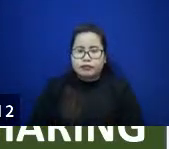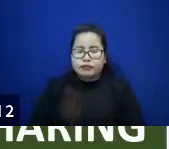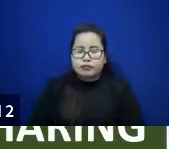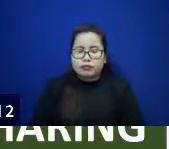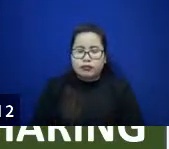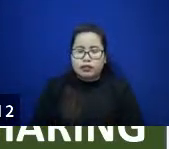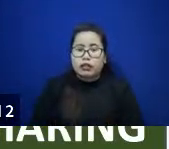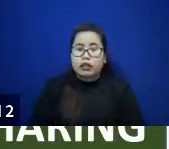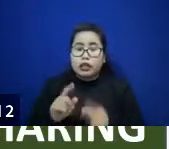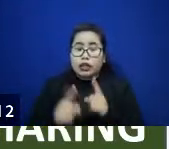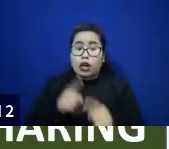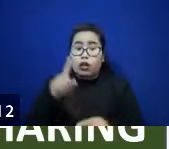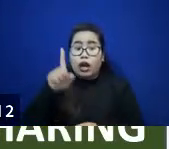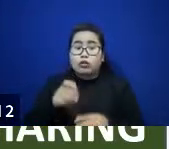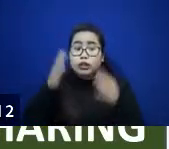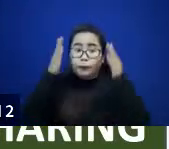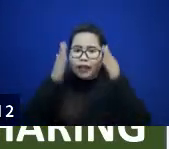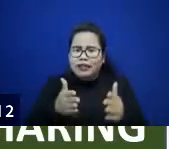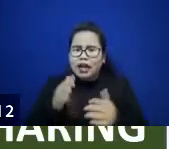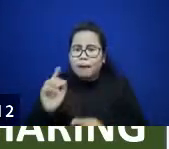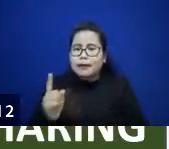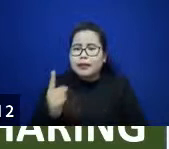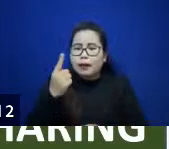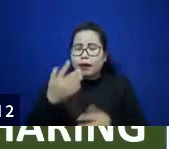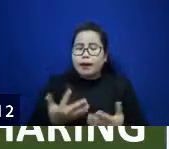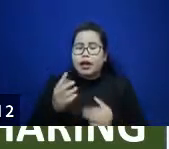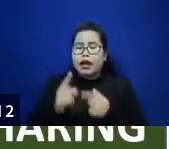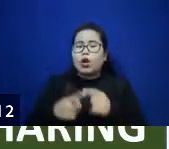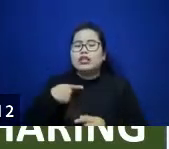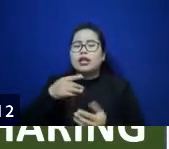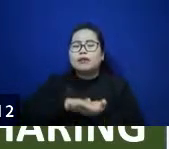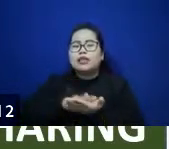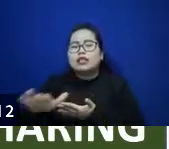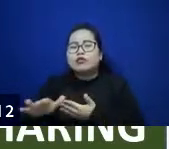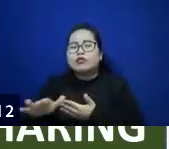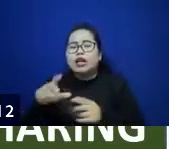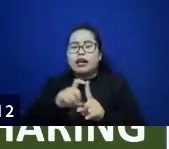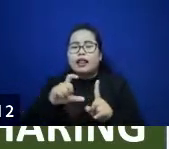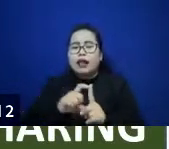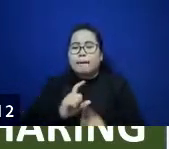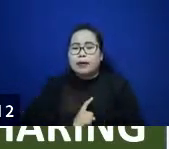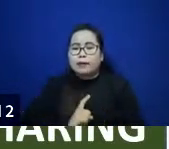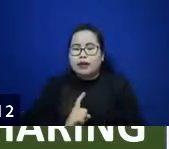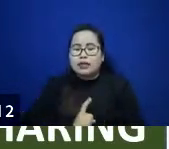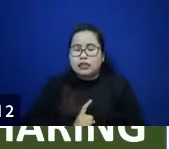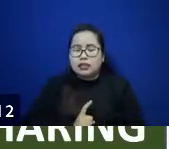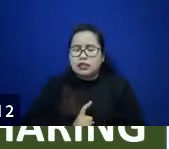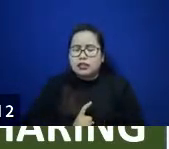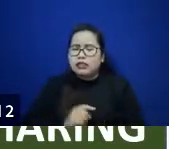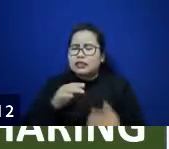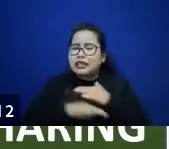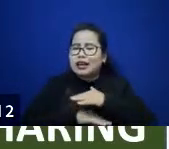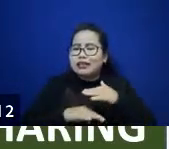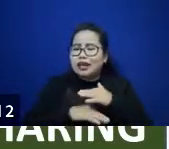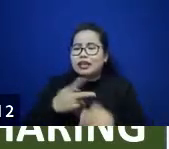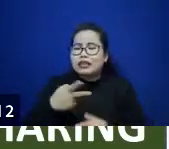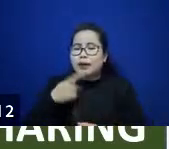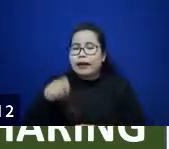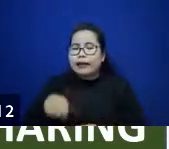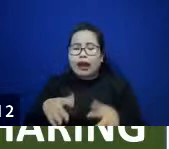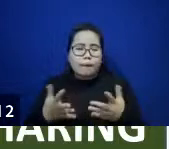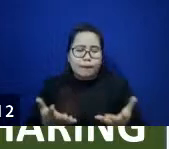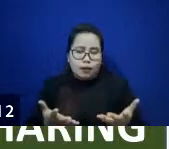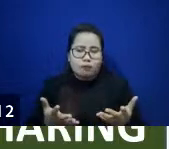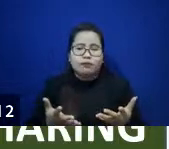yang harus diperhatikan pertama kali adalah ketika kita mentransfer data pribadi Apa dasar yang bisa kita gunakan